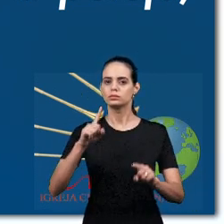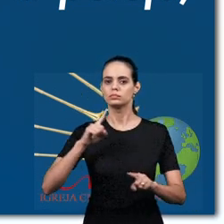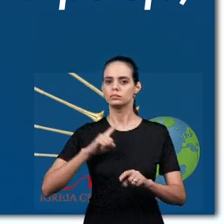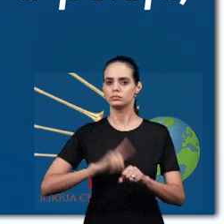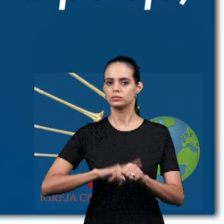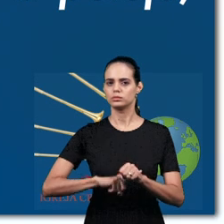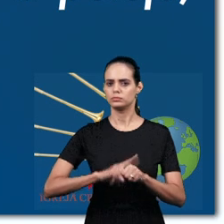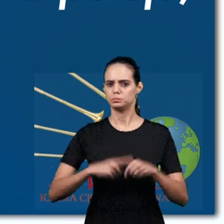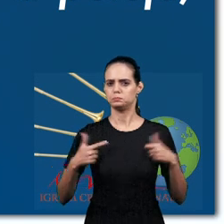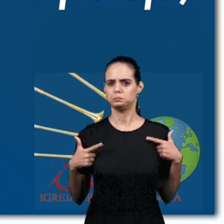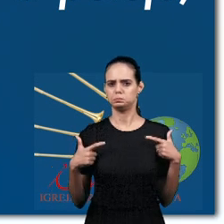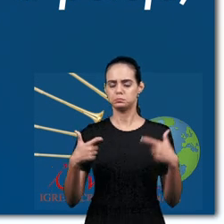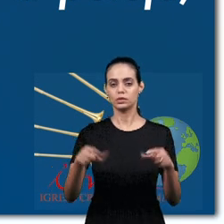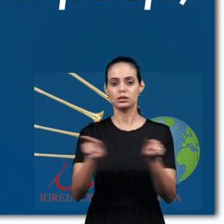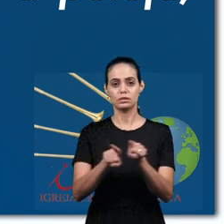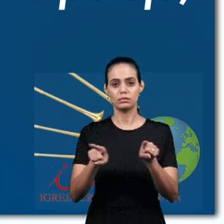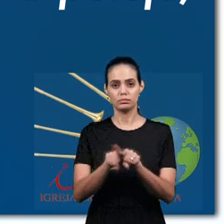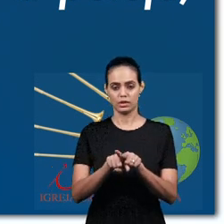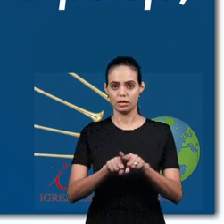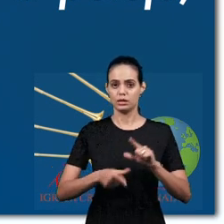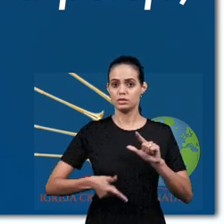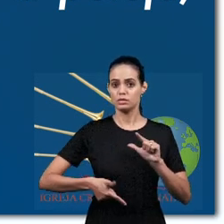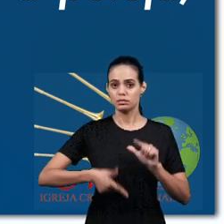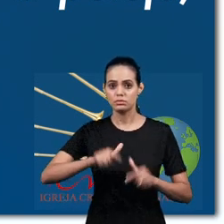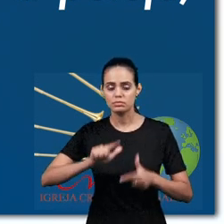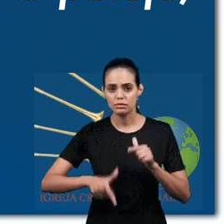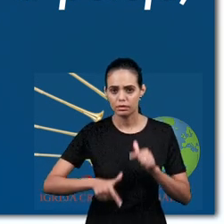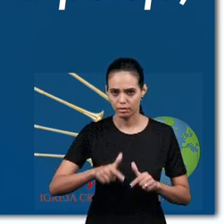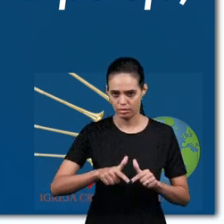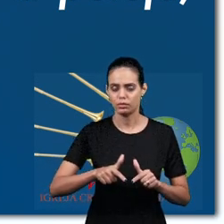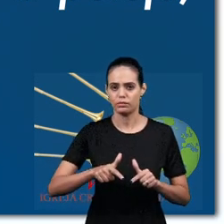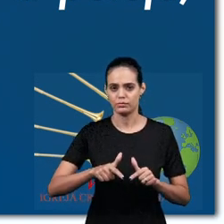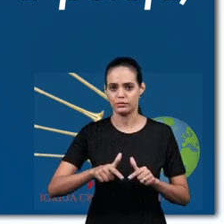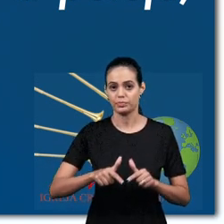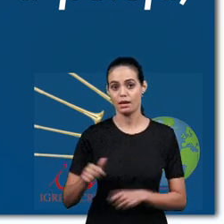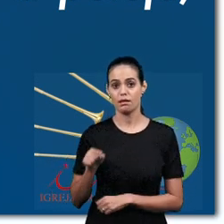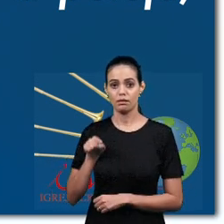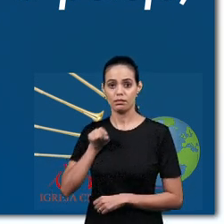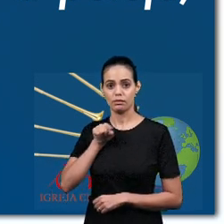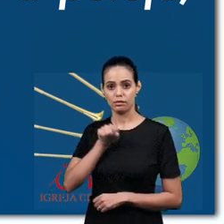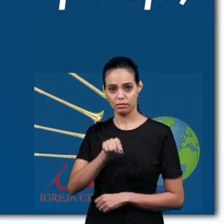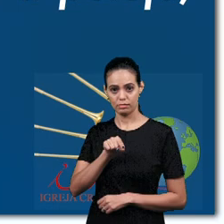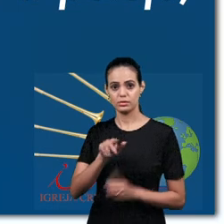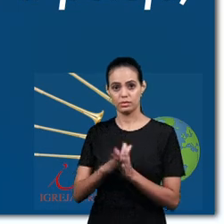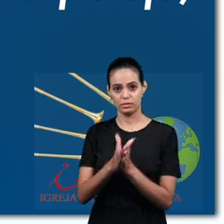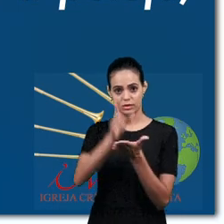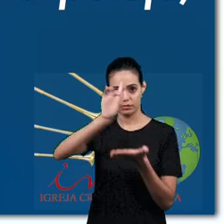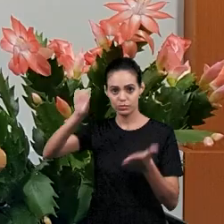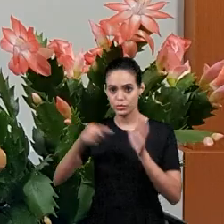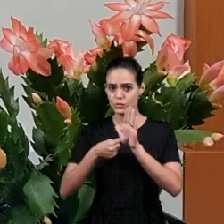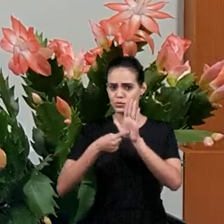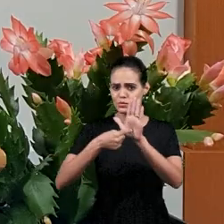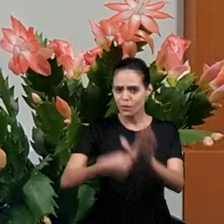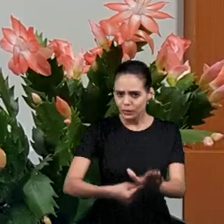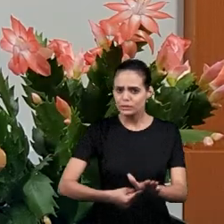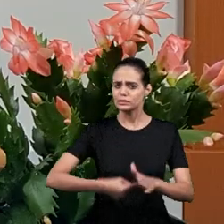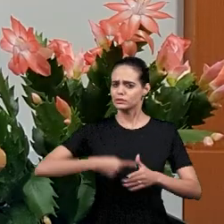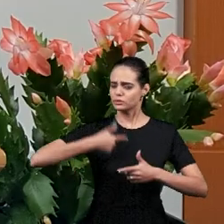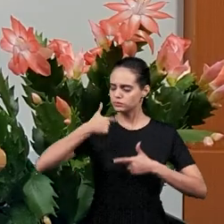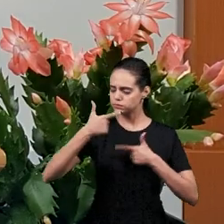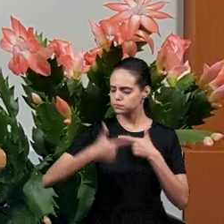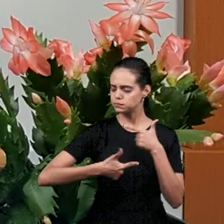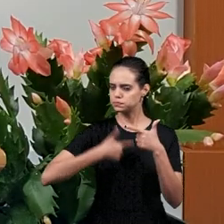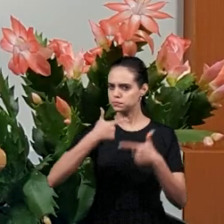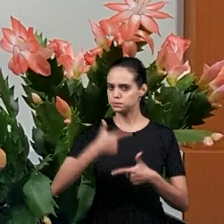quand d'Israël, ces hommes ont monté. Donc la parole dit qu'il s'est battu contre un groupe énorme de